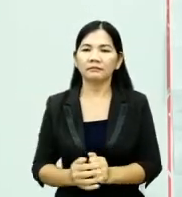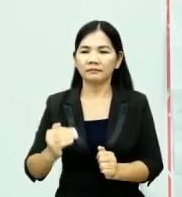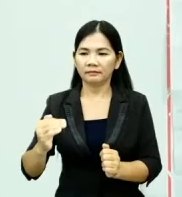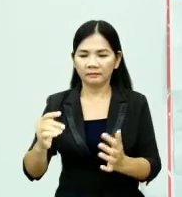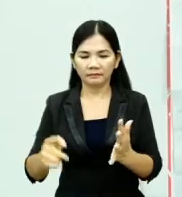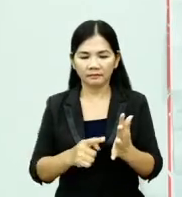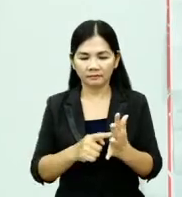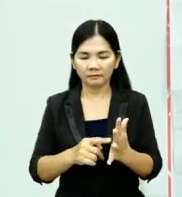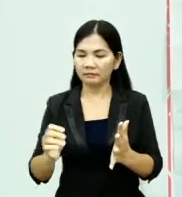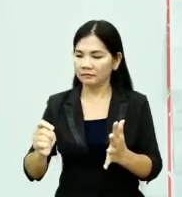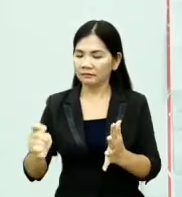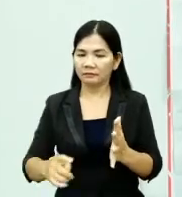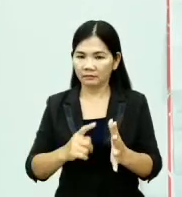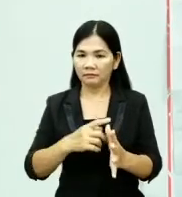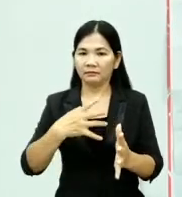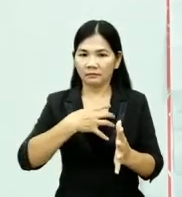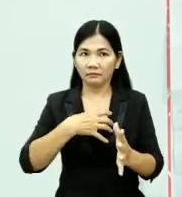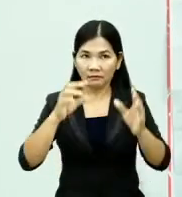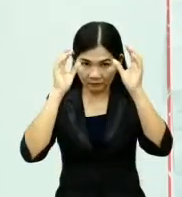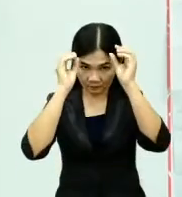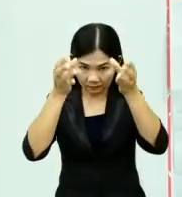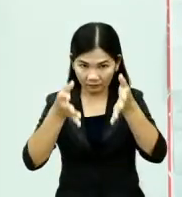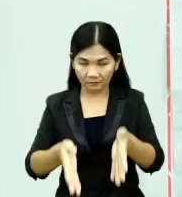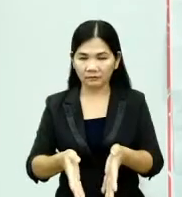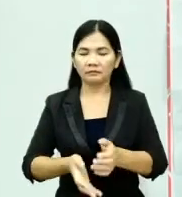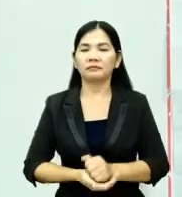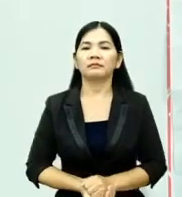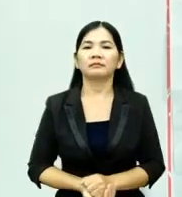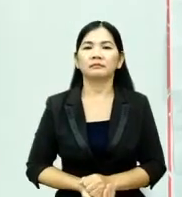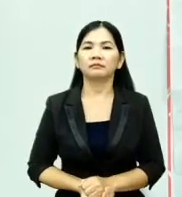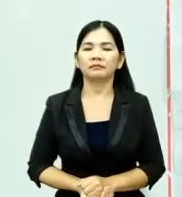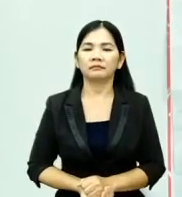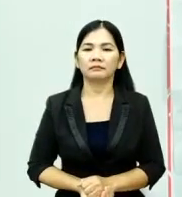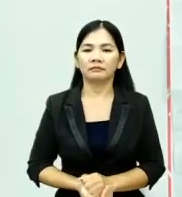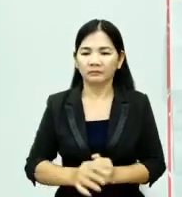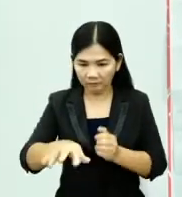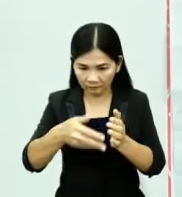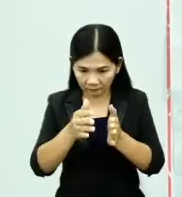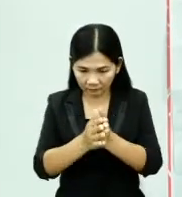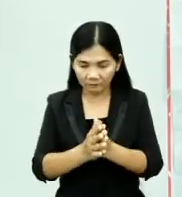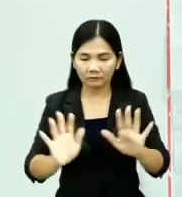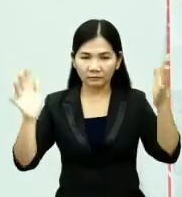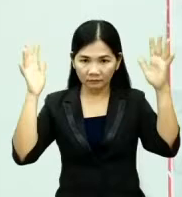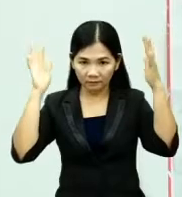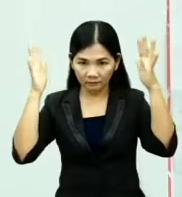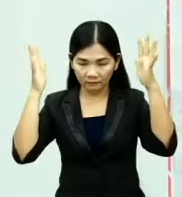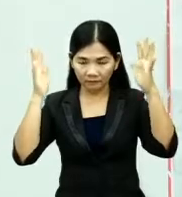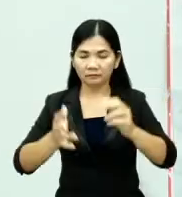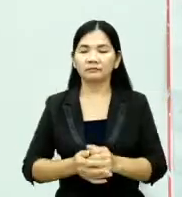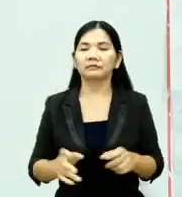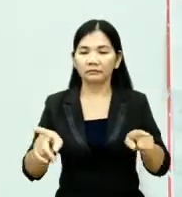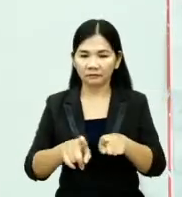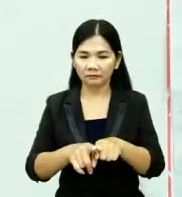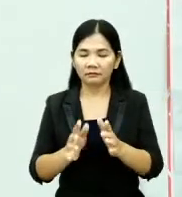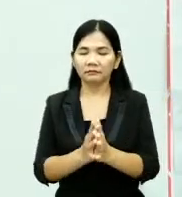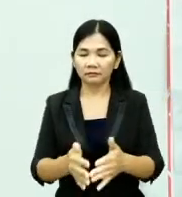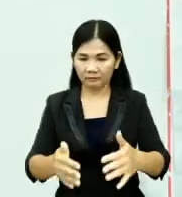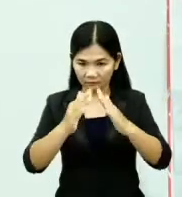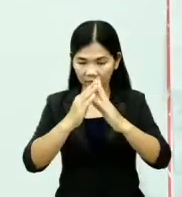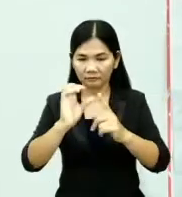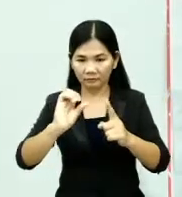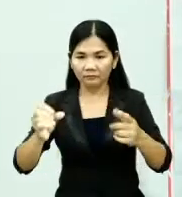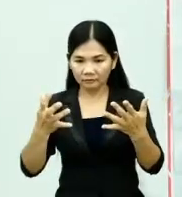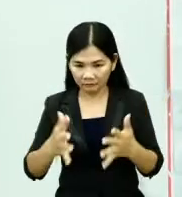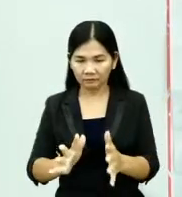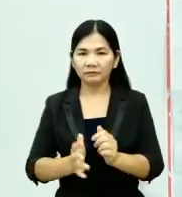sụ khá chóng thơ chì cụ bằng riền chà ọ con ọ bà xa tô chì mùi khả nê để xa tài giếng bạn bằng cách là